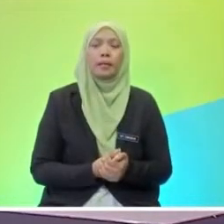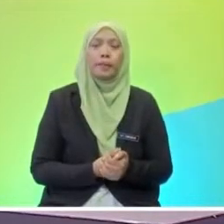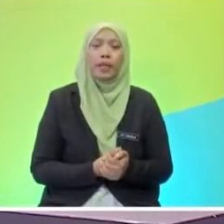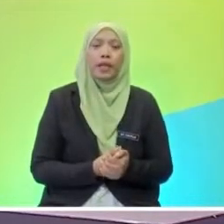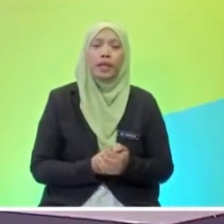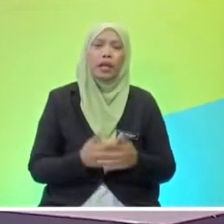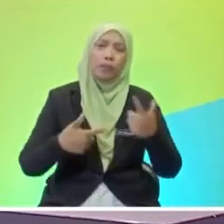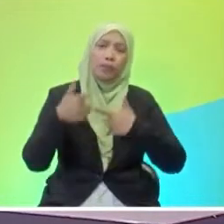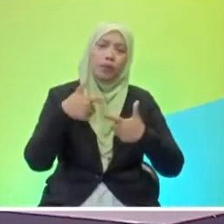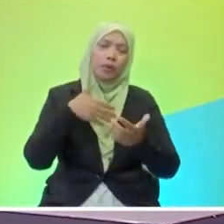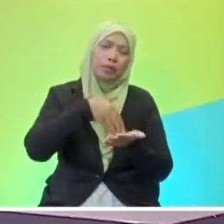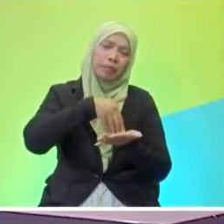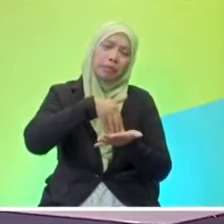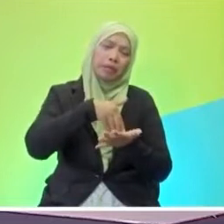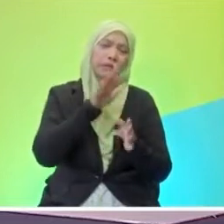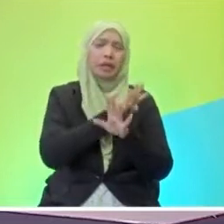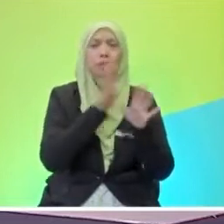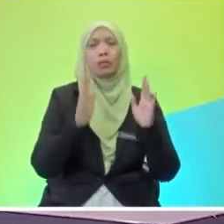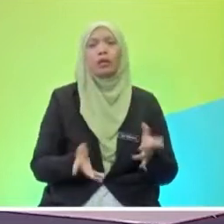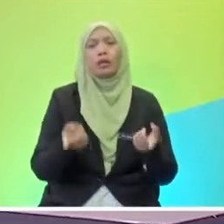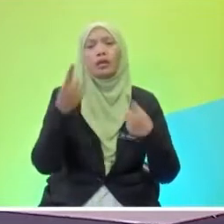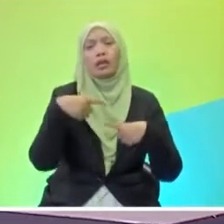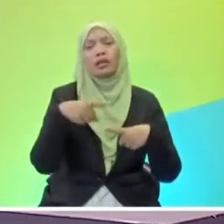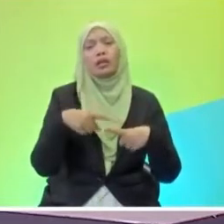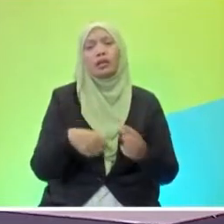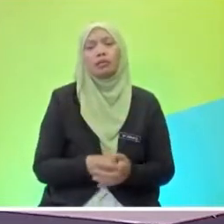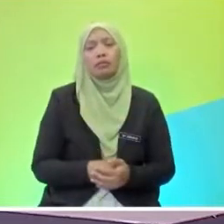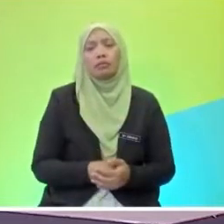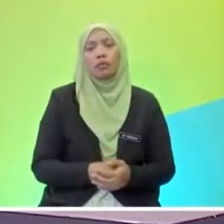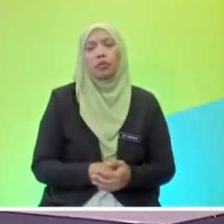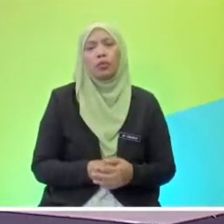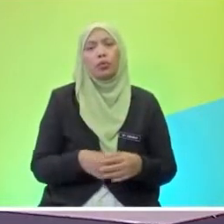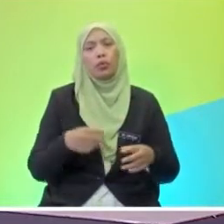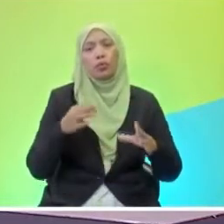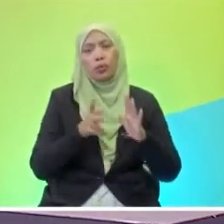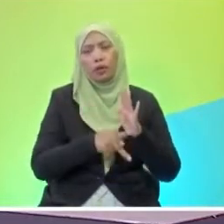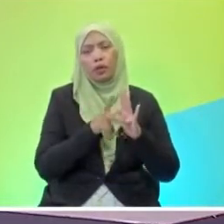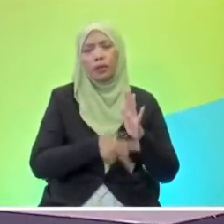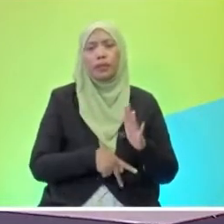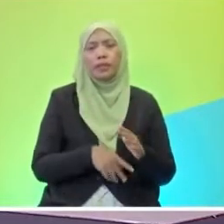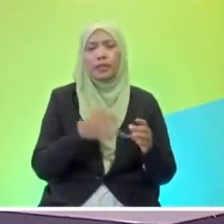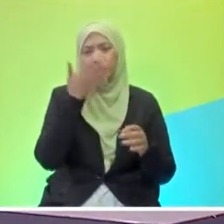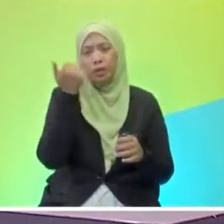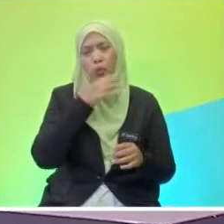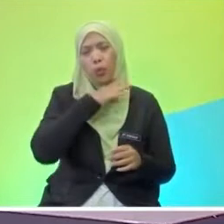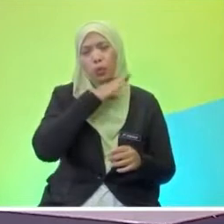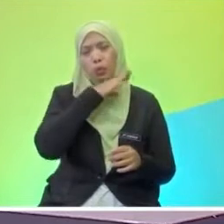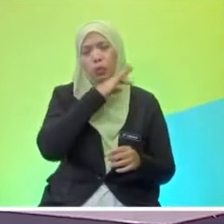maknanya takdir anak datang melancong di kawasan itu maknanya gamelan